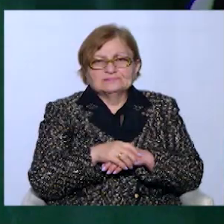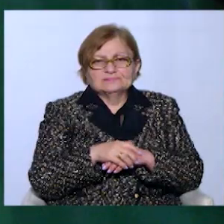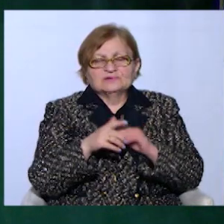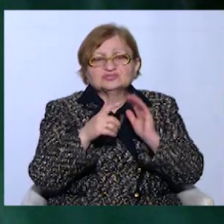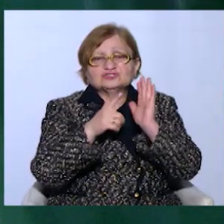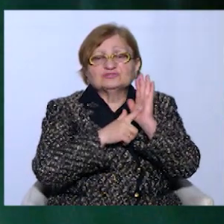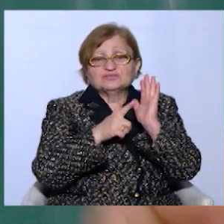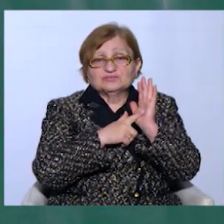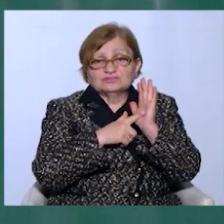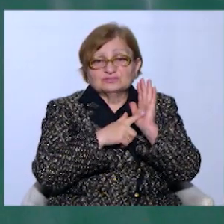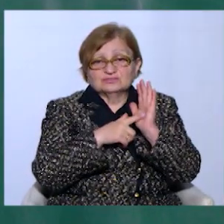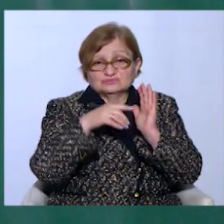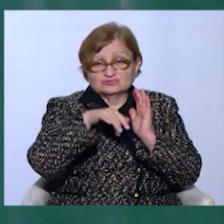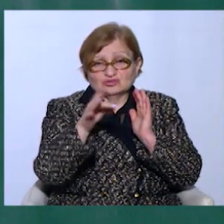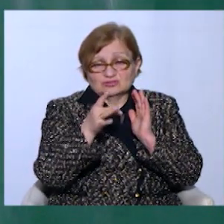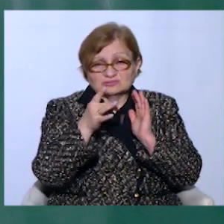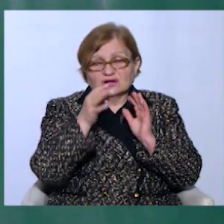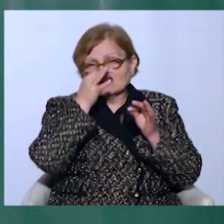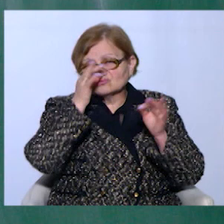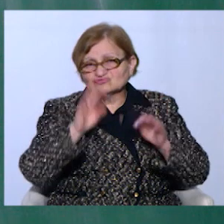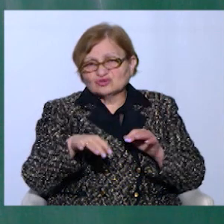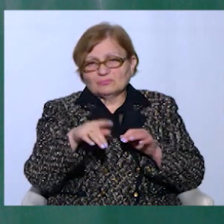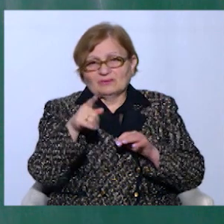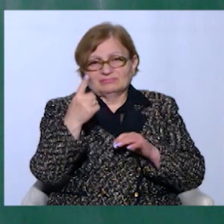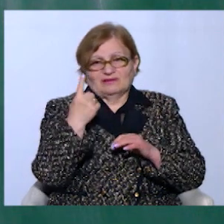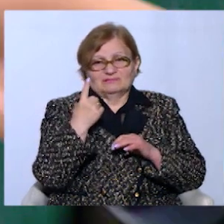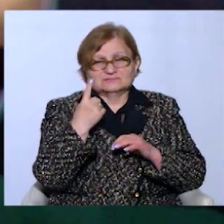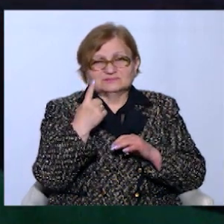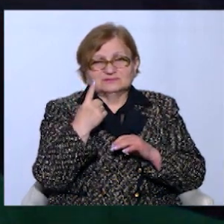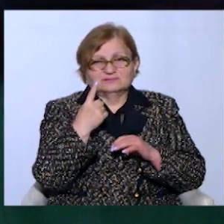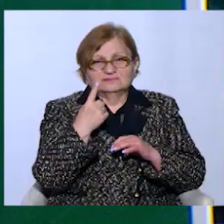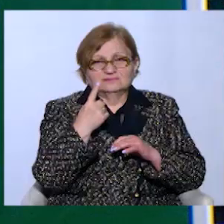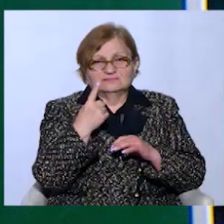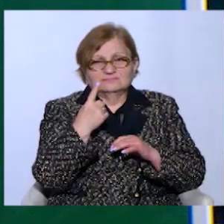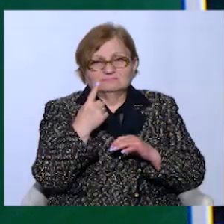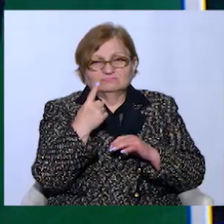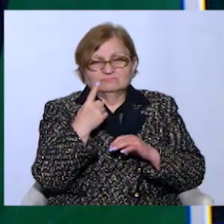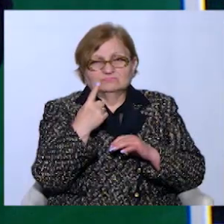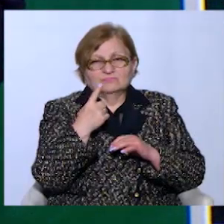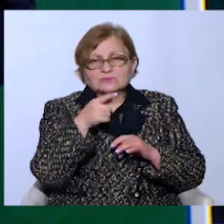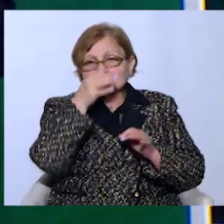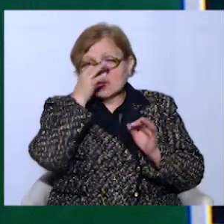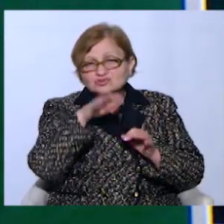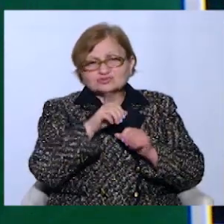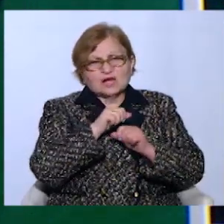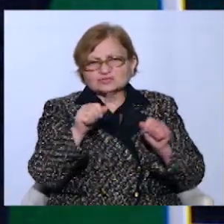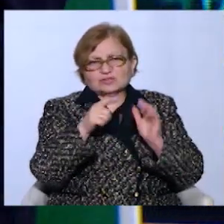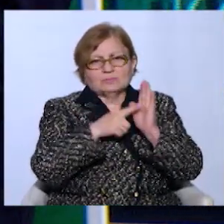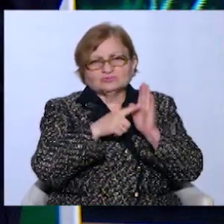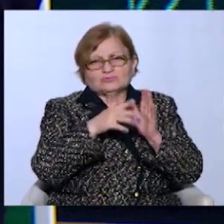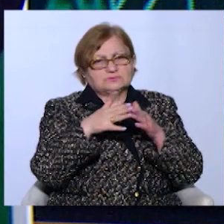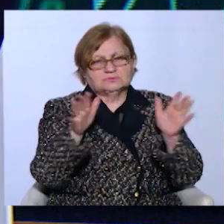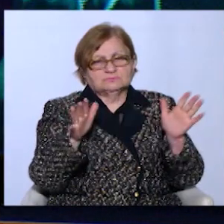ნაშთი 1. გაგახსენეთ მე რომ ნაშთი არ შეიძლება გამყოფზე მეტი იყოს